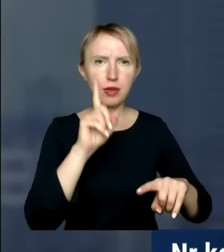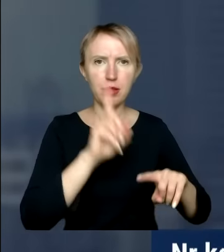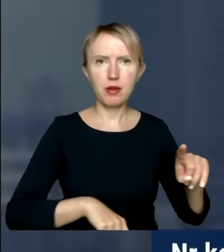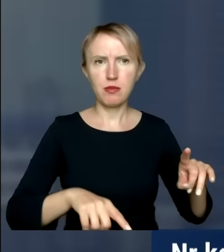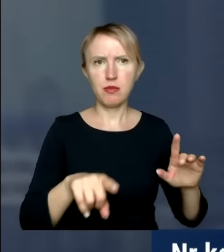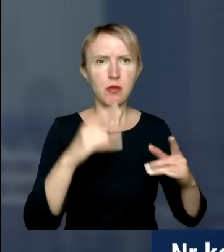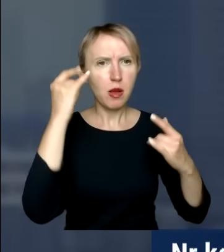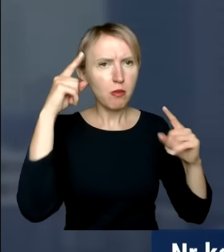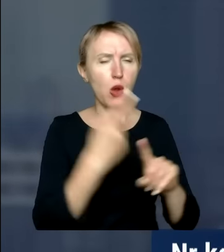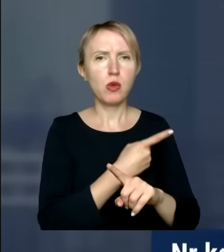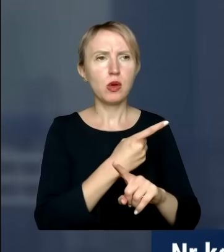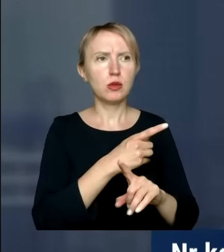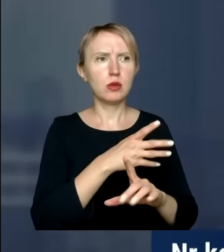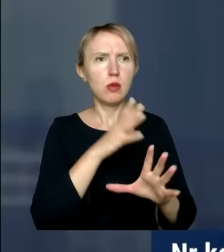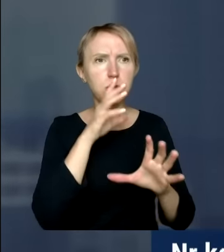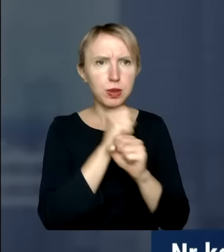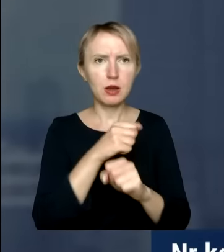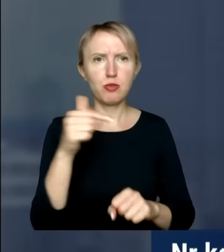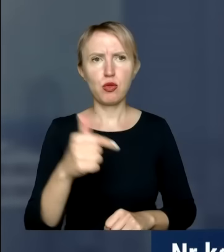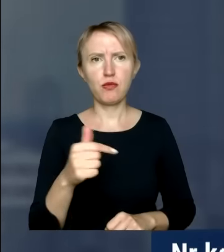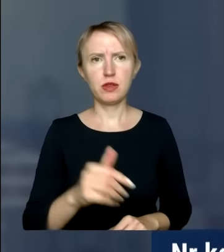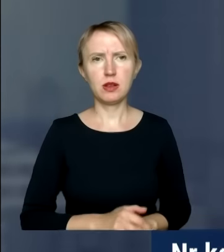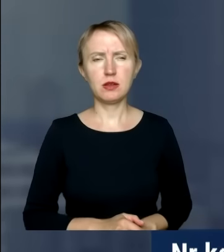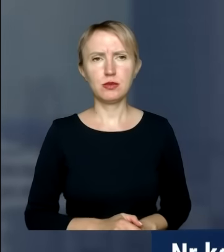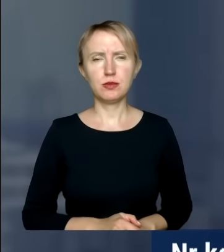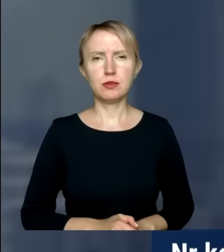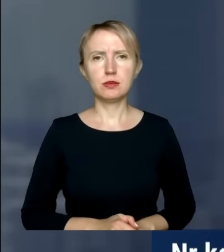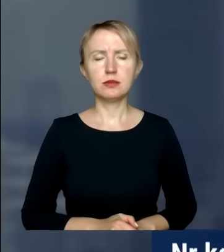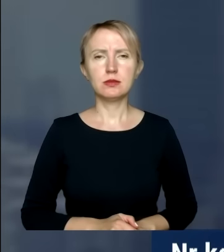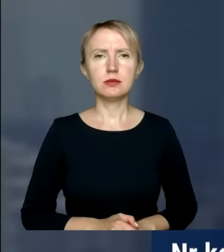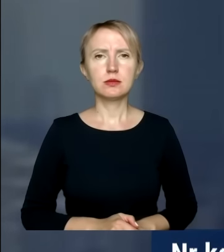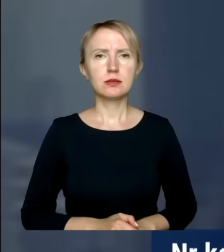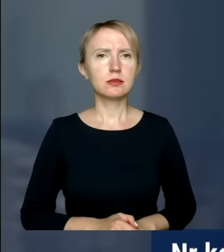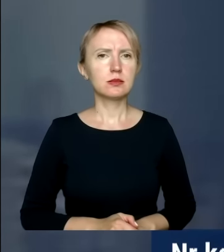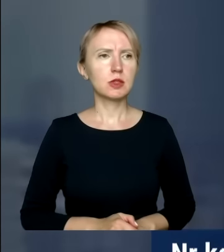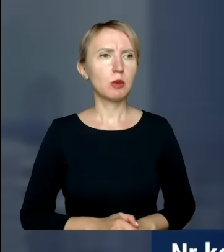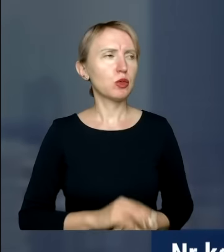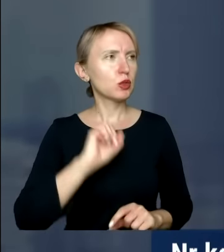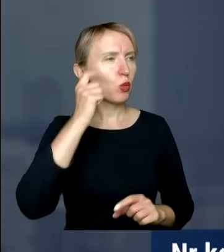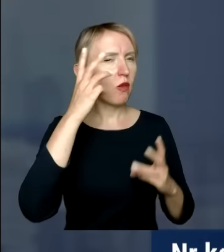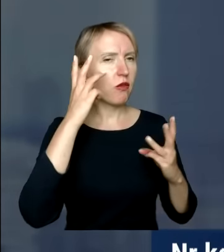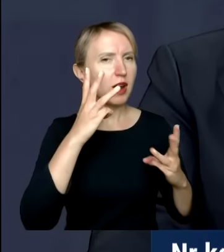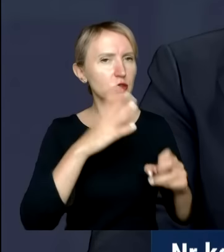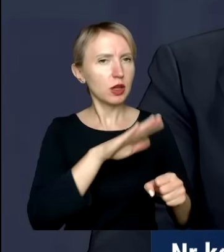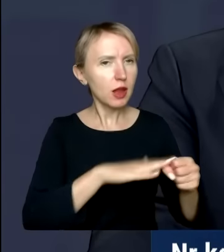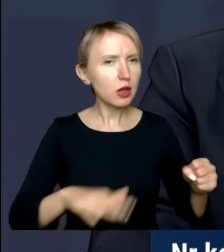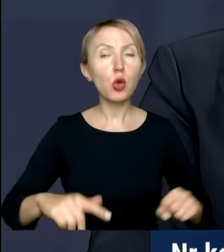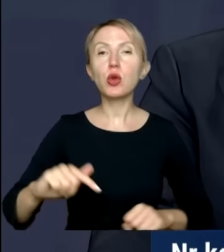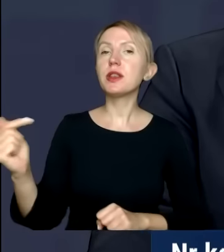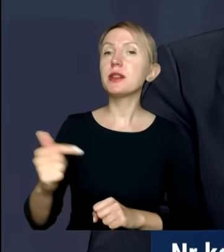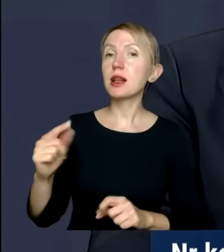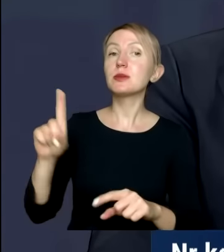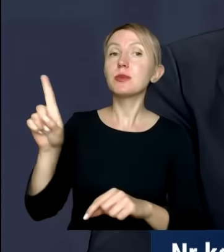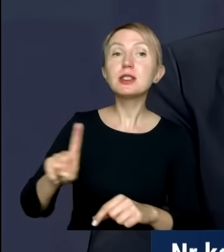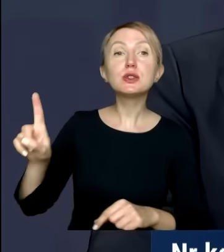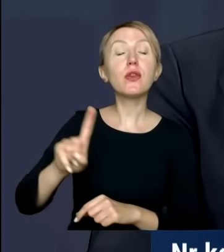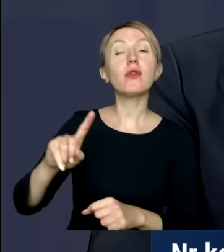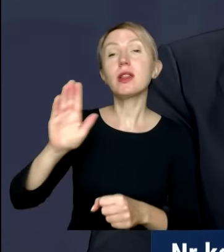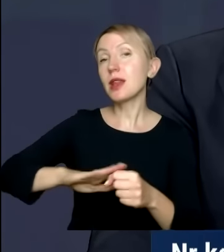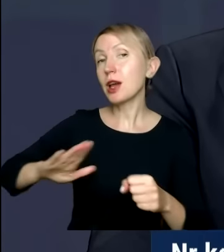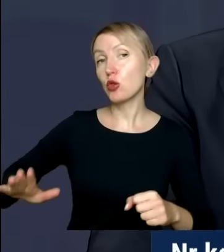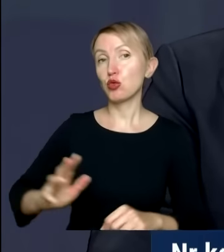Zgadza się w takiej sprawie to jest to jest racja stanu interes państwowy interes Narodowy jakkolwiek byśmy to nie